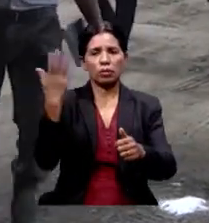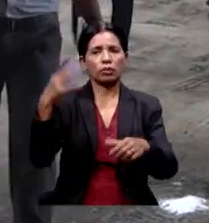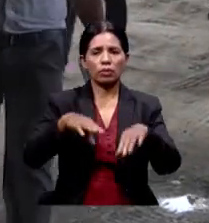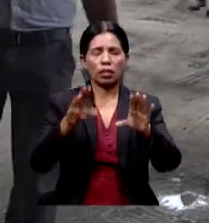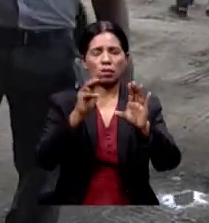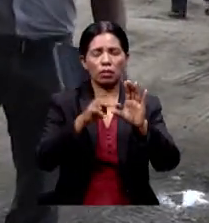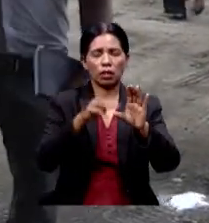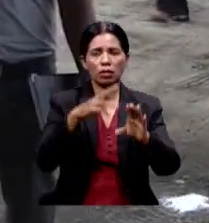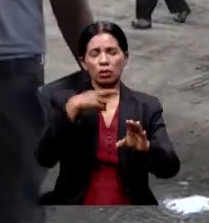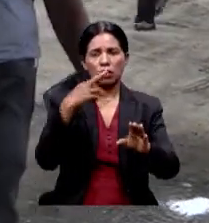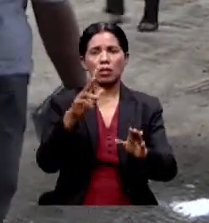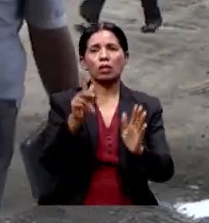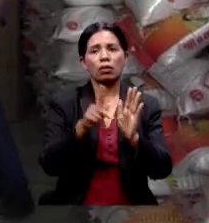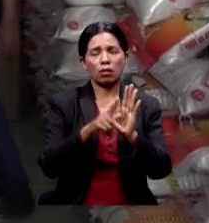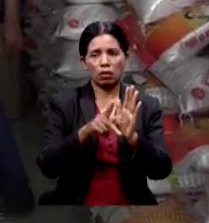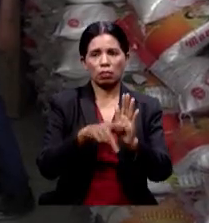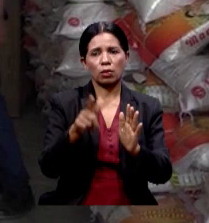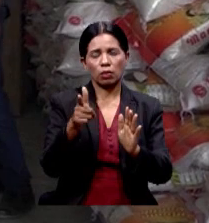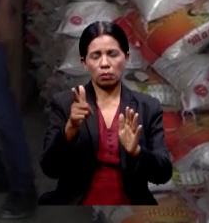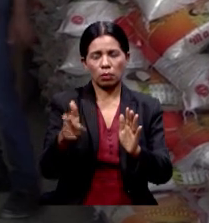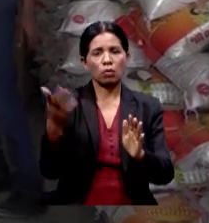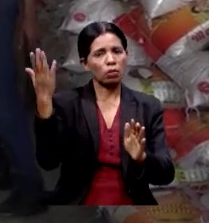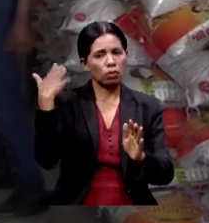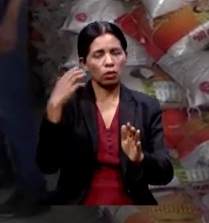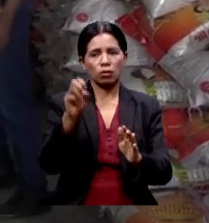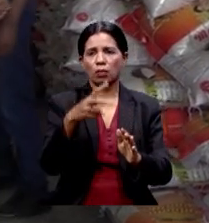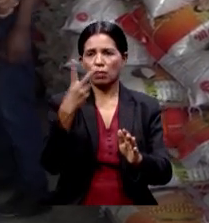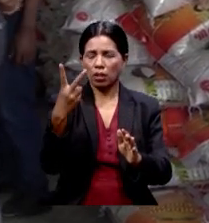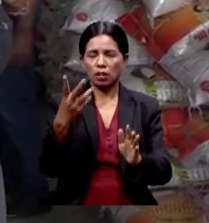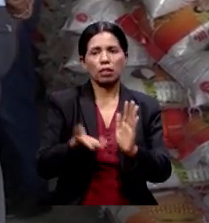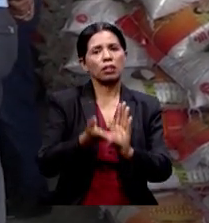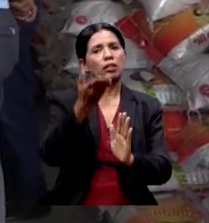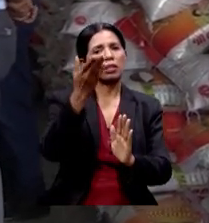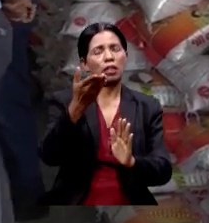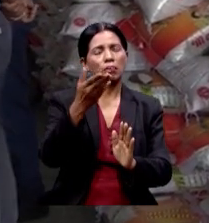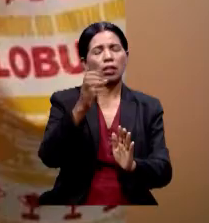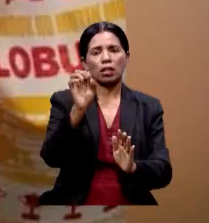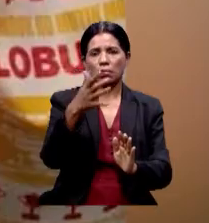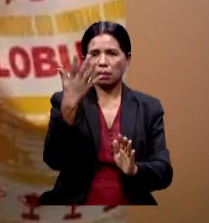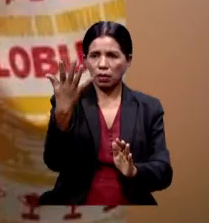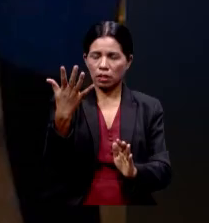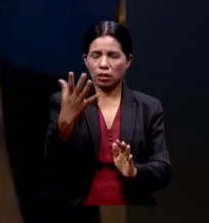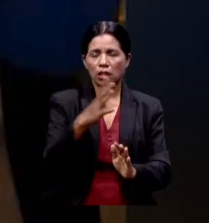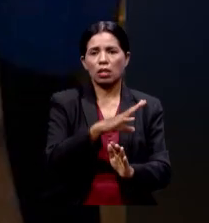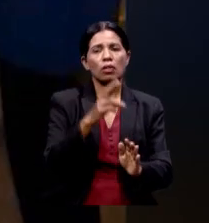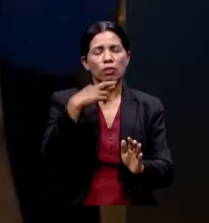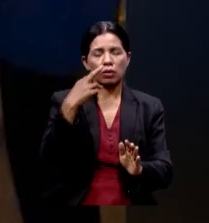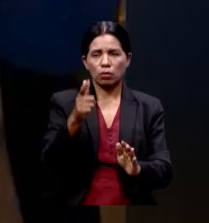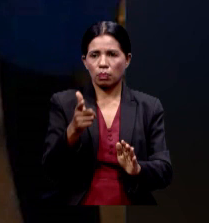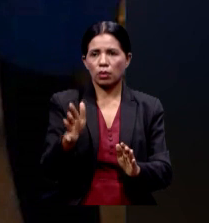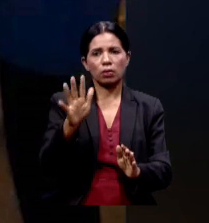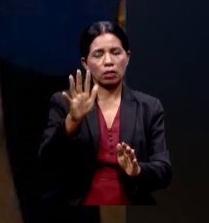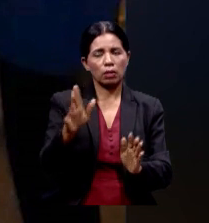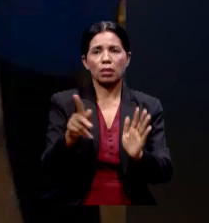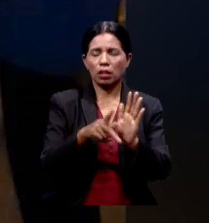fos o kilogram ruanulu nebe antes ne ho falling dolar san resin rua saiba dolar san resin lima fos kilogram ruanulu resin lima nebe antes ne